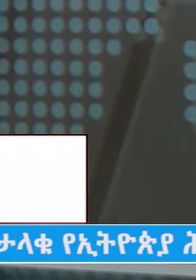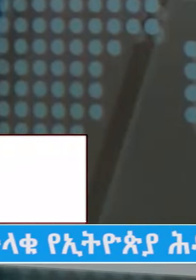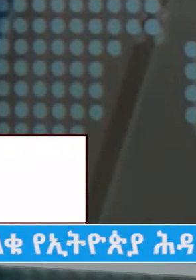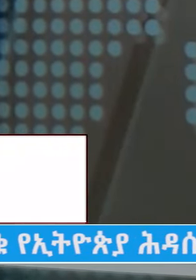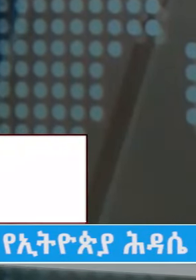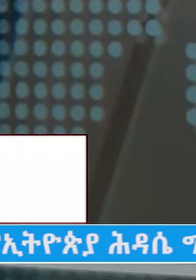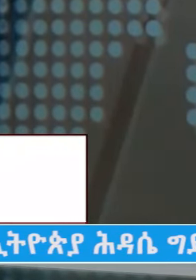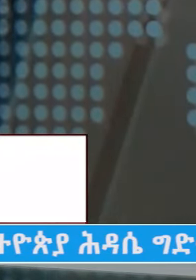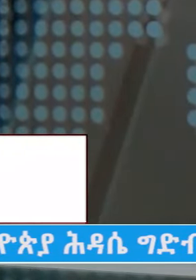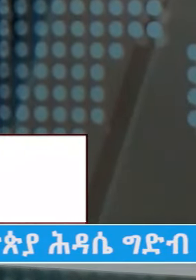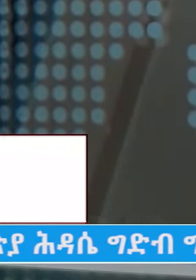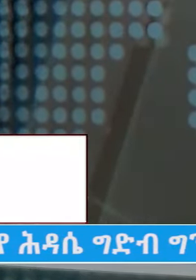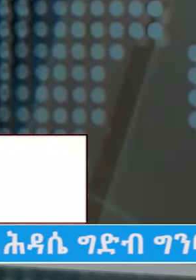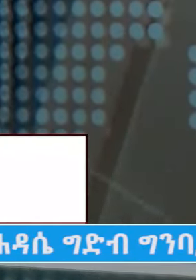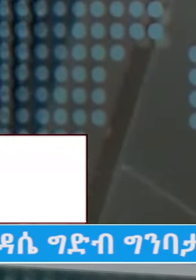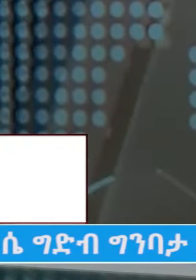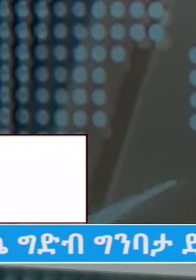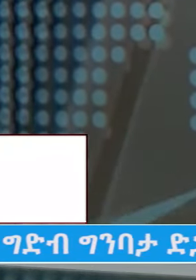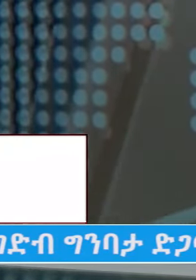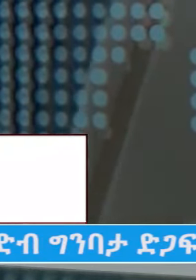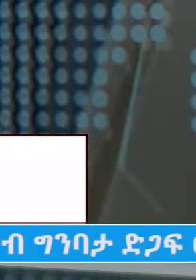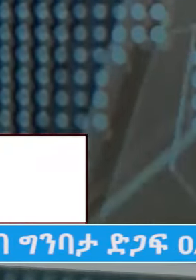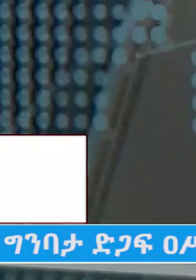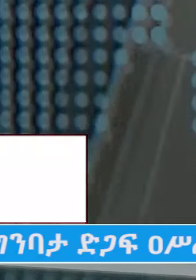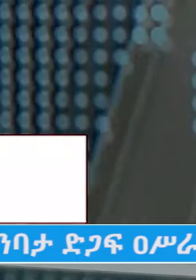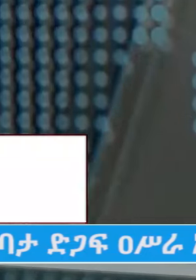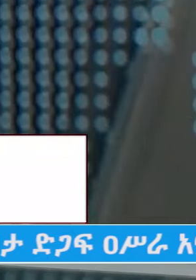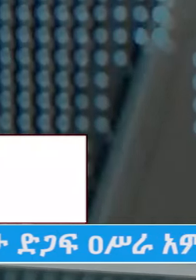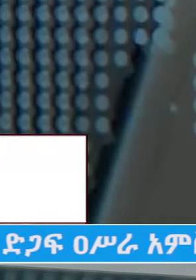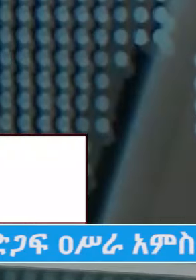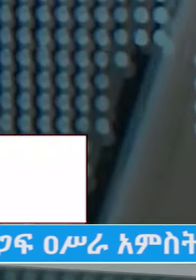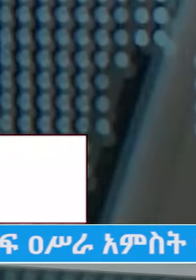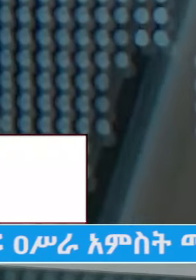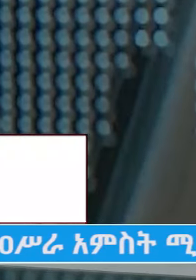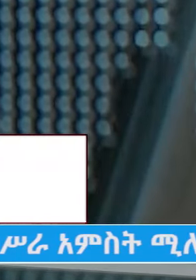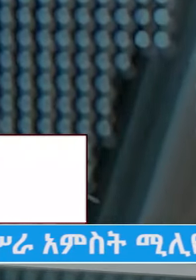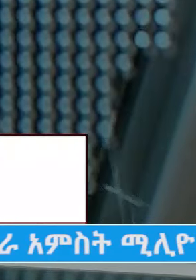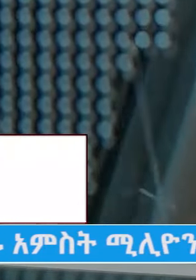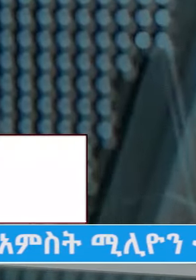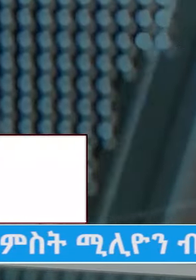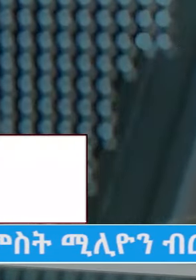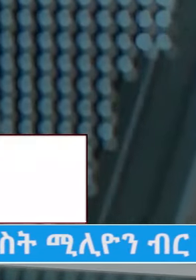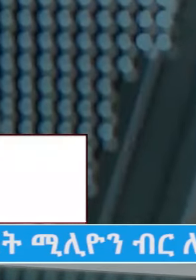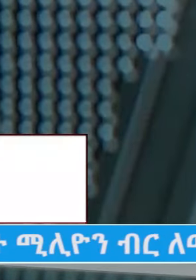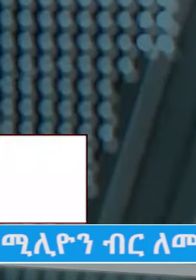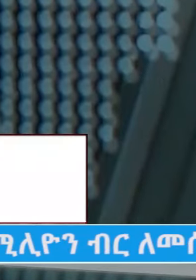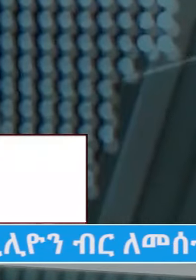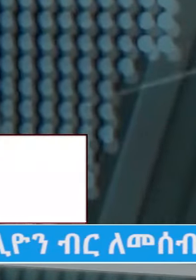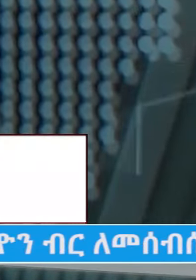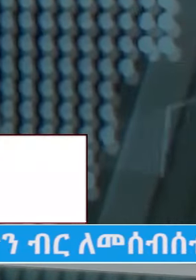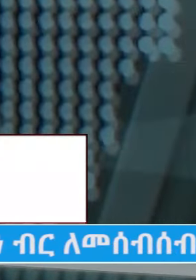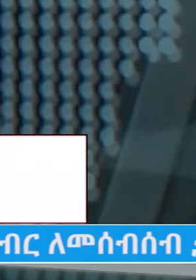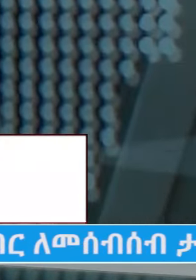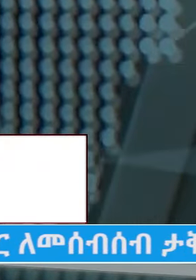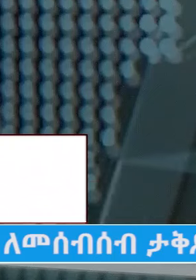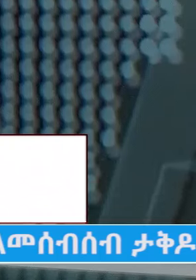ለማረጋገጥና አስከብሮ ስለመቀጠሉ ስጋት እንዳለ ተገለጸ። ይህንን የገለጹት የኮሚሽኑን የህንፃ እድሳት ምረቃ ስነ ስርዓት አስመልክቶ